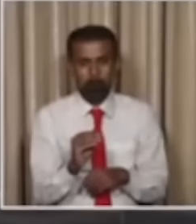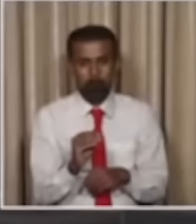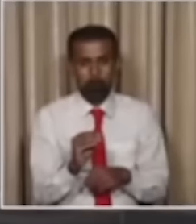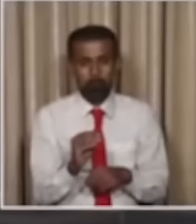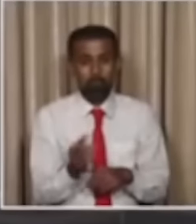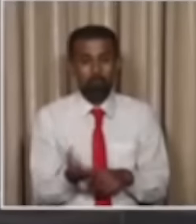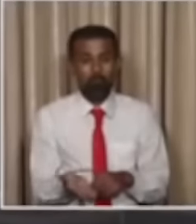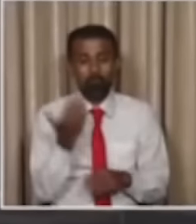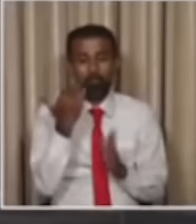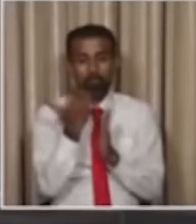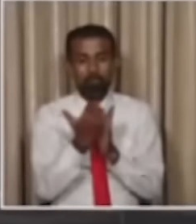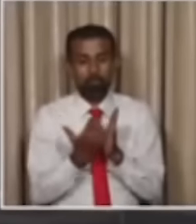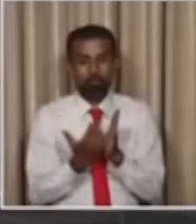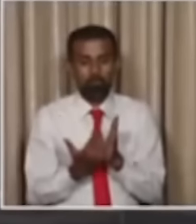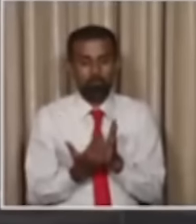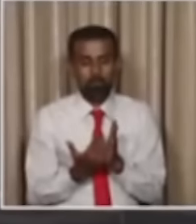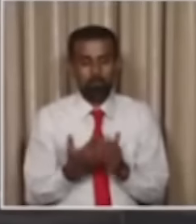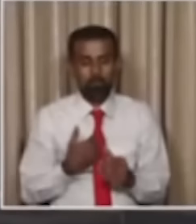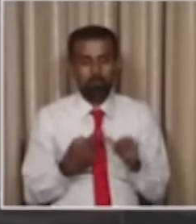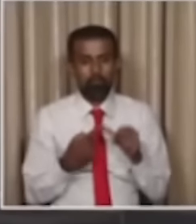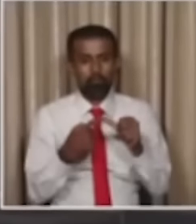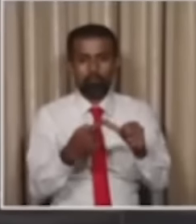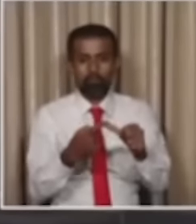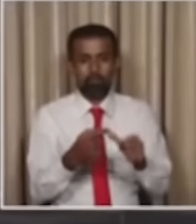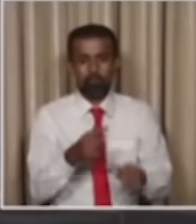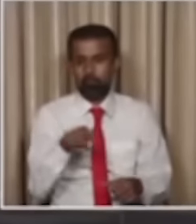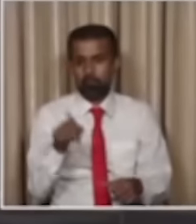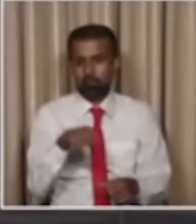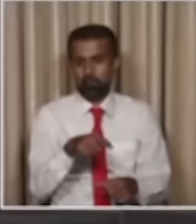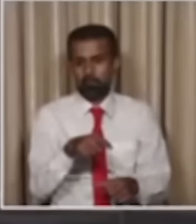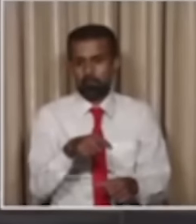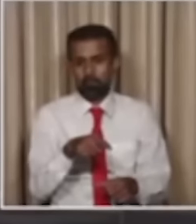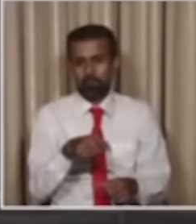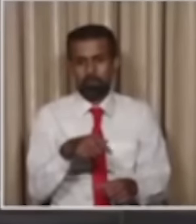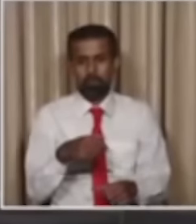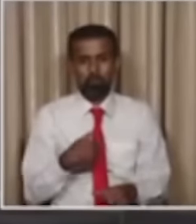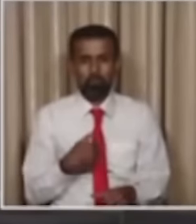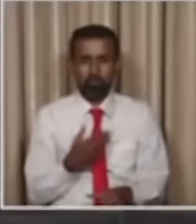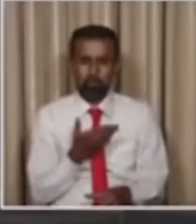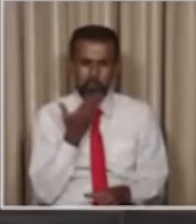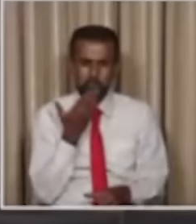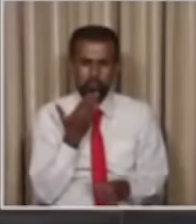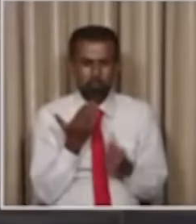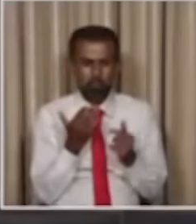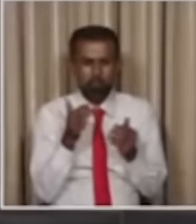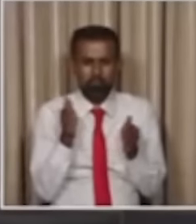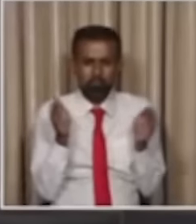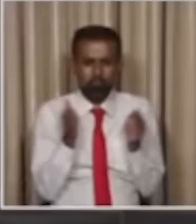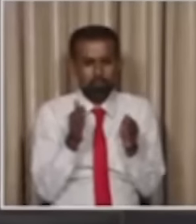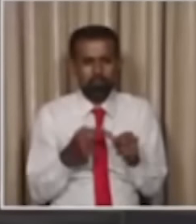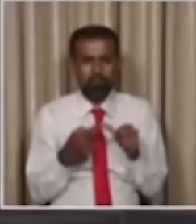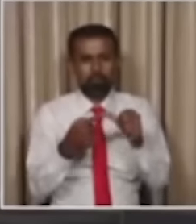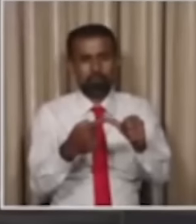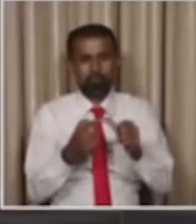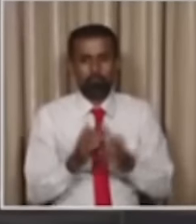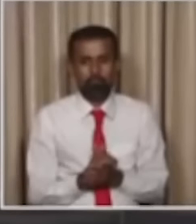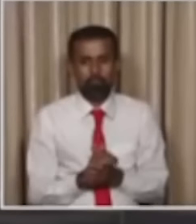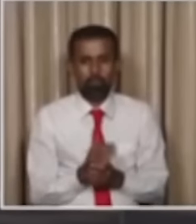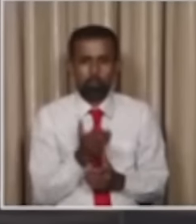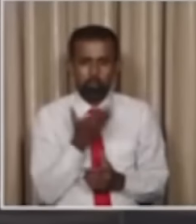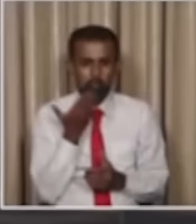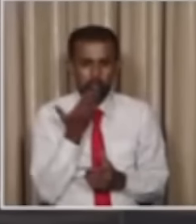වැඩි විස්තරයක් මම උත්තර දෙන එක වැරදි. ඒකයි මම පුළුවන් විදිහට උත්තර දෙන්නේ. පුළුවන් ඒව